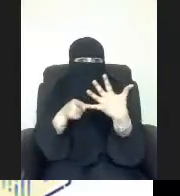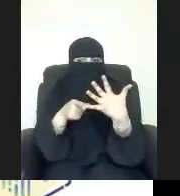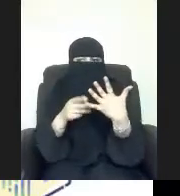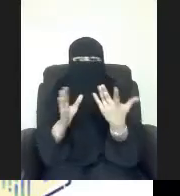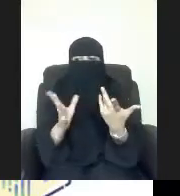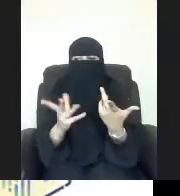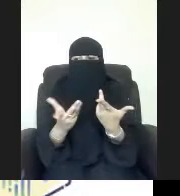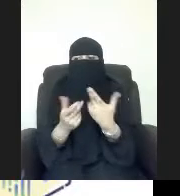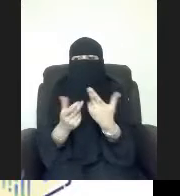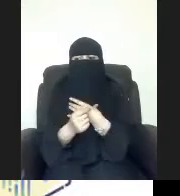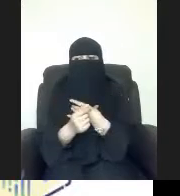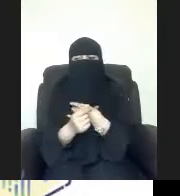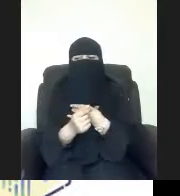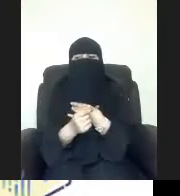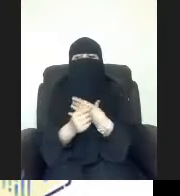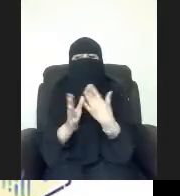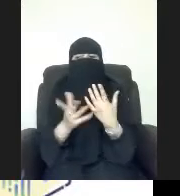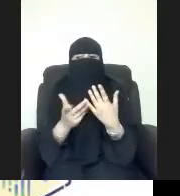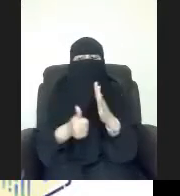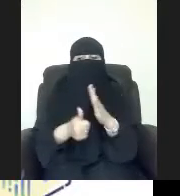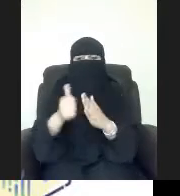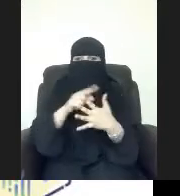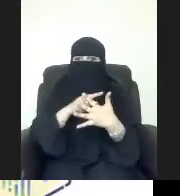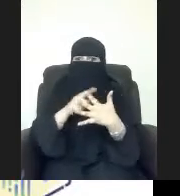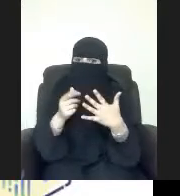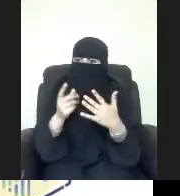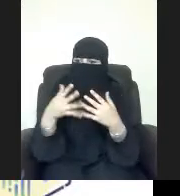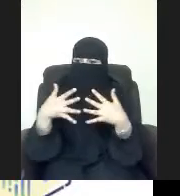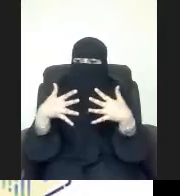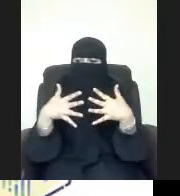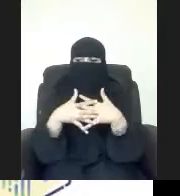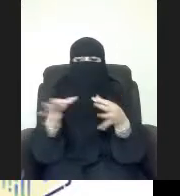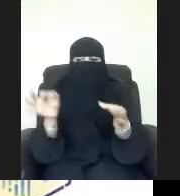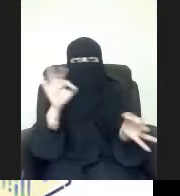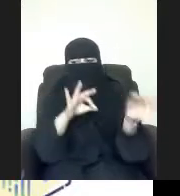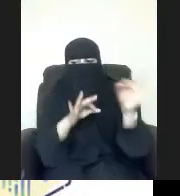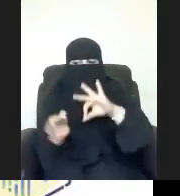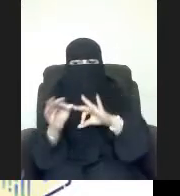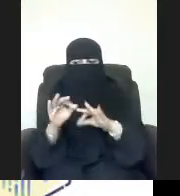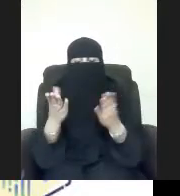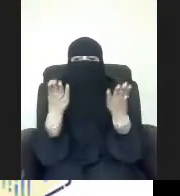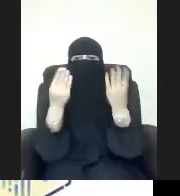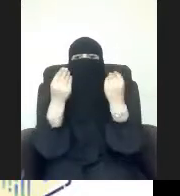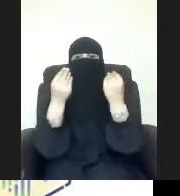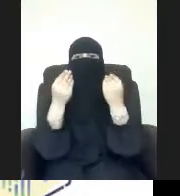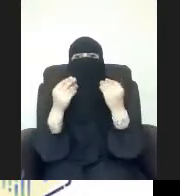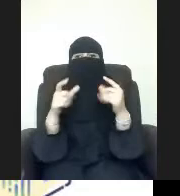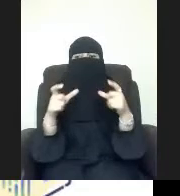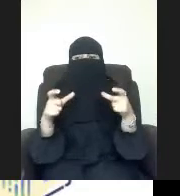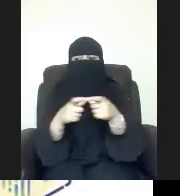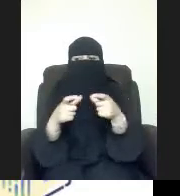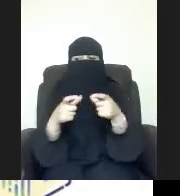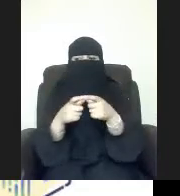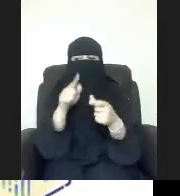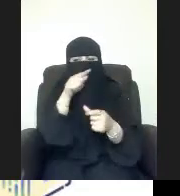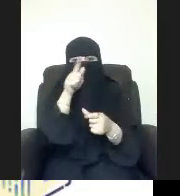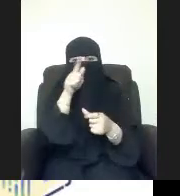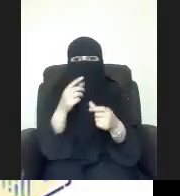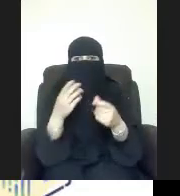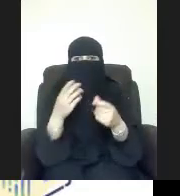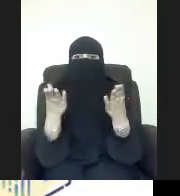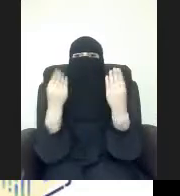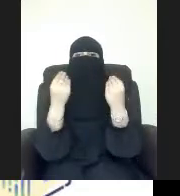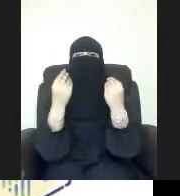التدريس باستخدامه؟ مزيج بين التعلم الجماعي والتعلم الفردي، يجمع مثل ما ذكرها الدكتور بدر في النماذج قبل